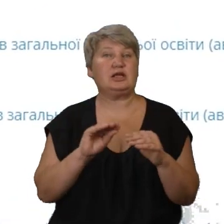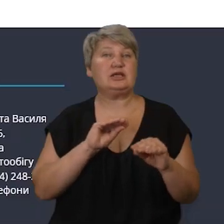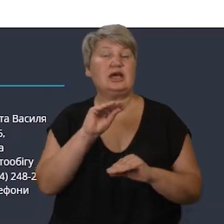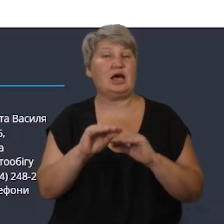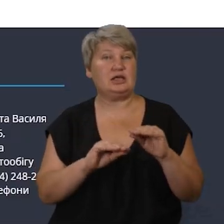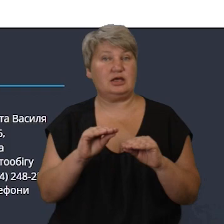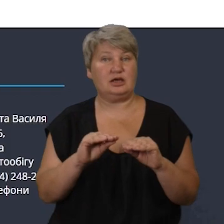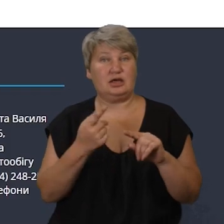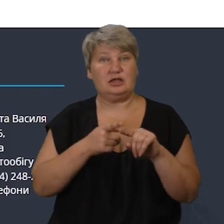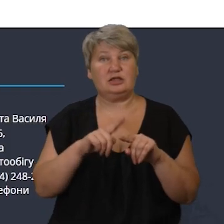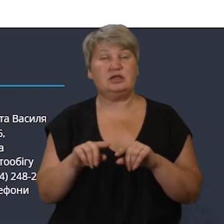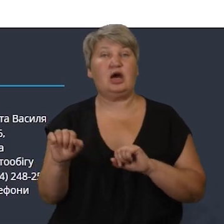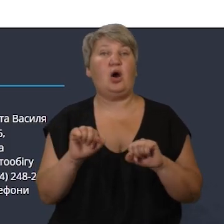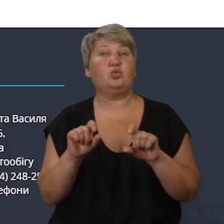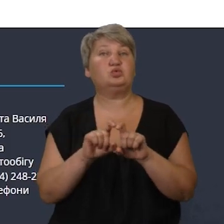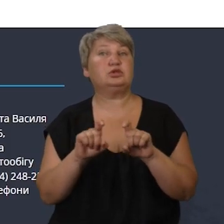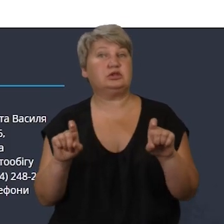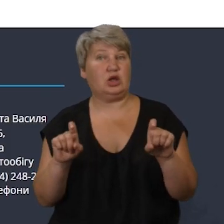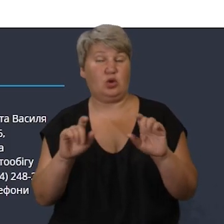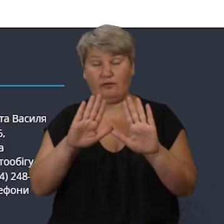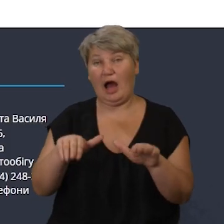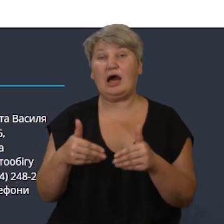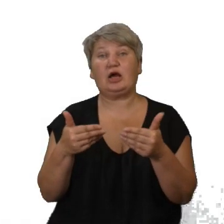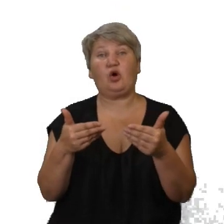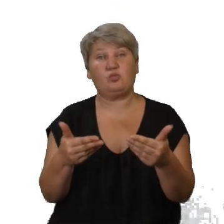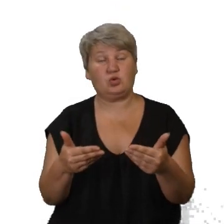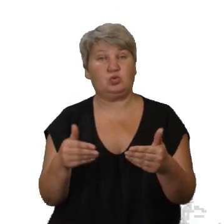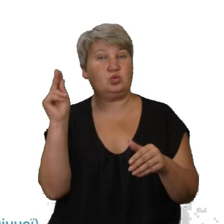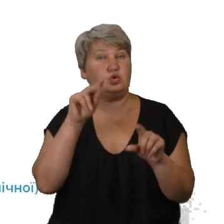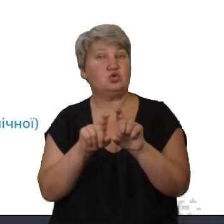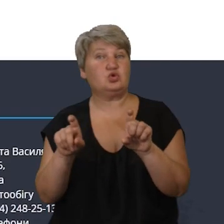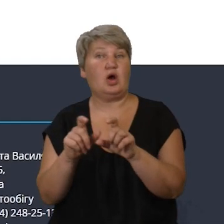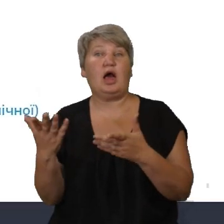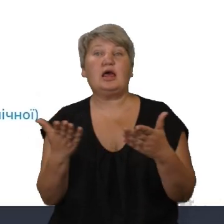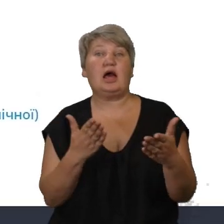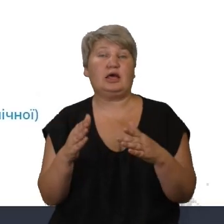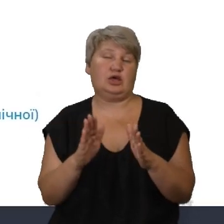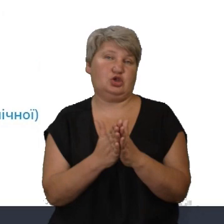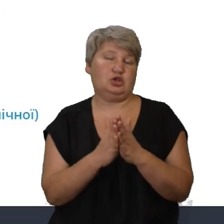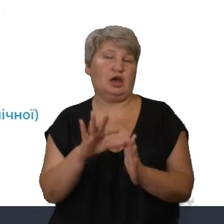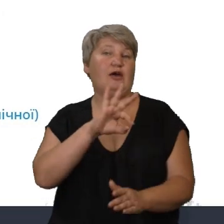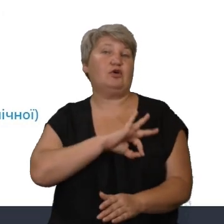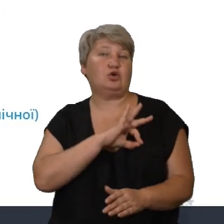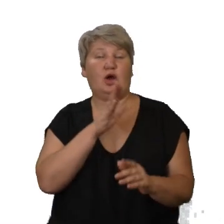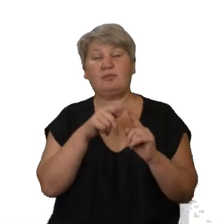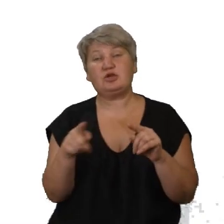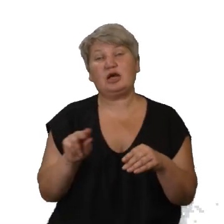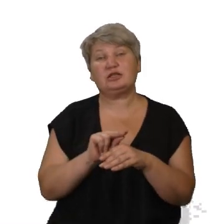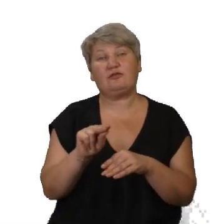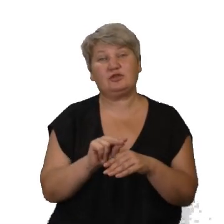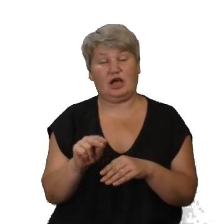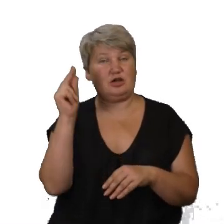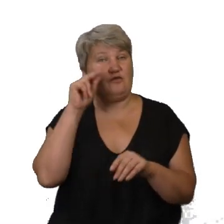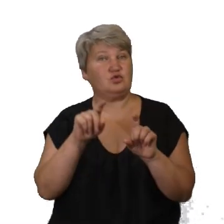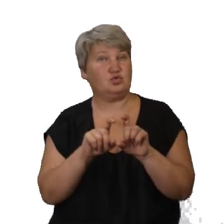підпорядкована міністерству освіти і науки рекомендує закладам які саме посібники використовувати під час навчання у середній школі